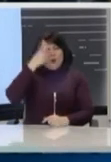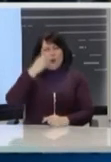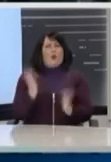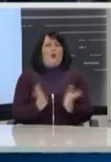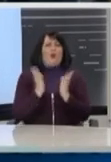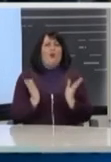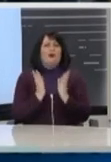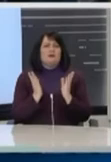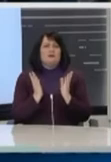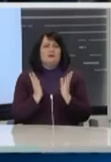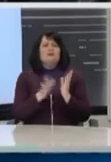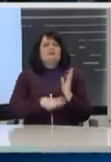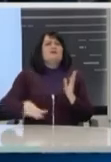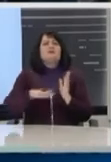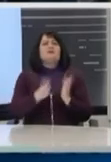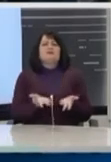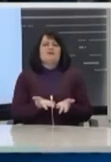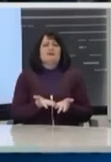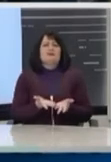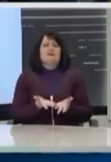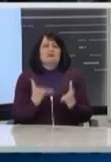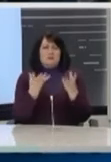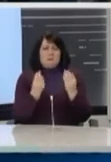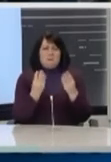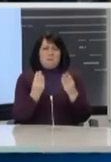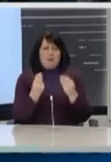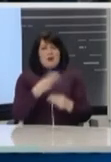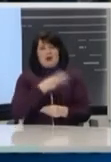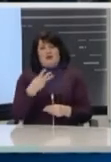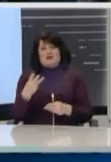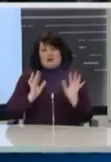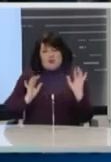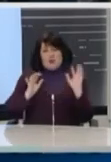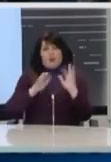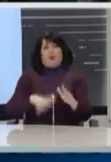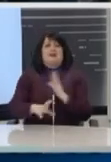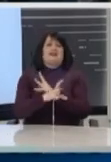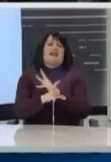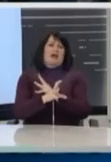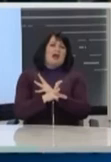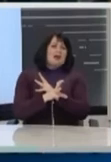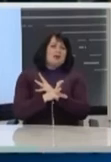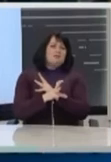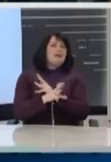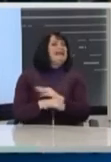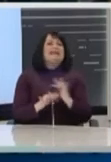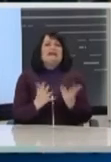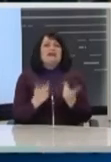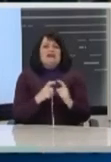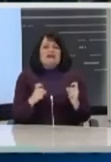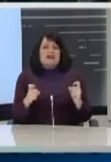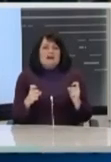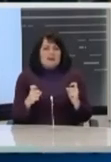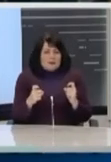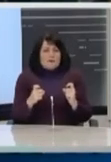στα οποία συχνάζουν πολλοί από το κόμμα που κυβερνά την πατρίδα μας, είχαμε και την εισβολή